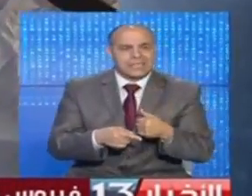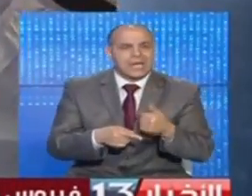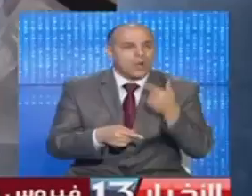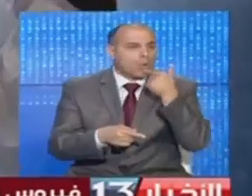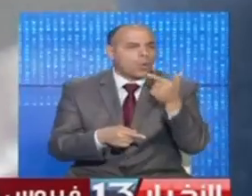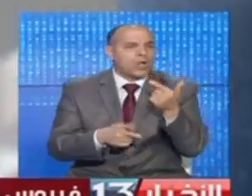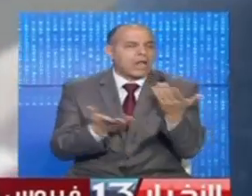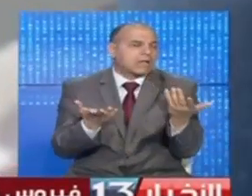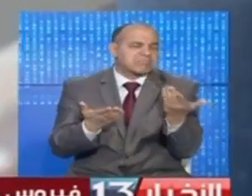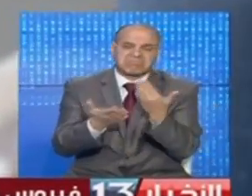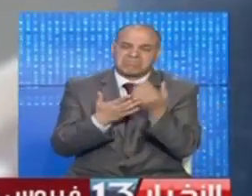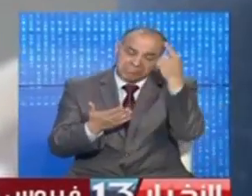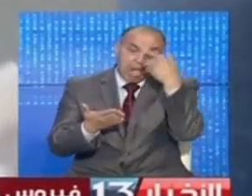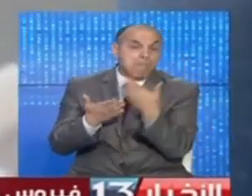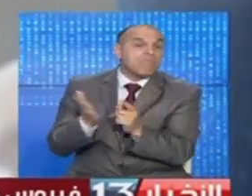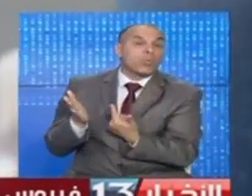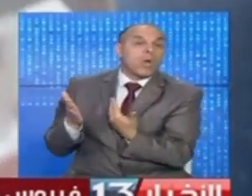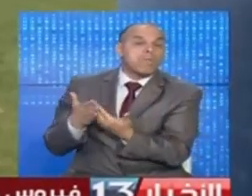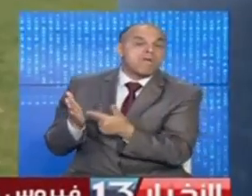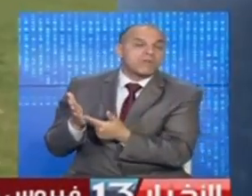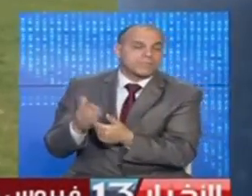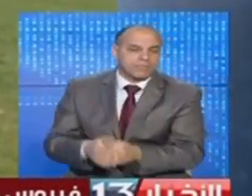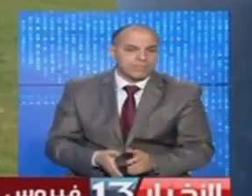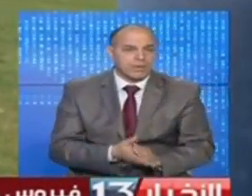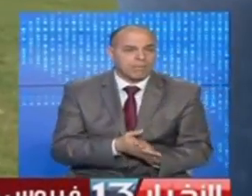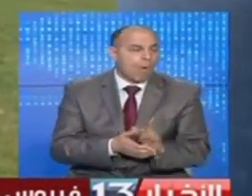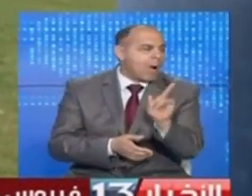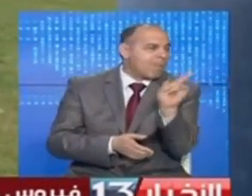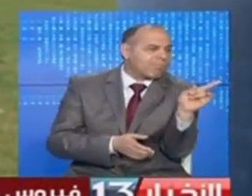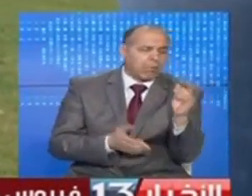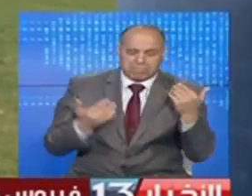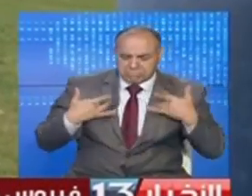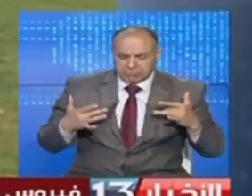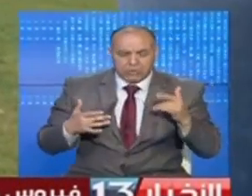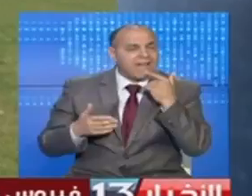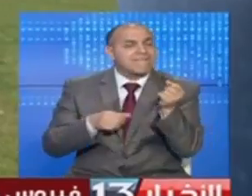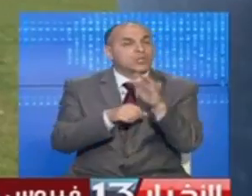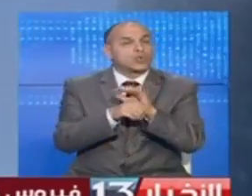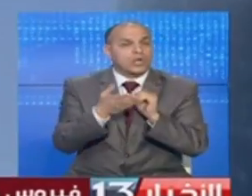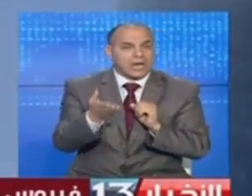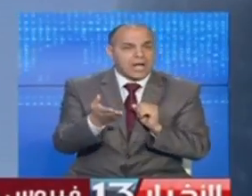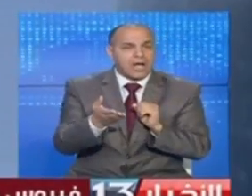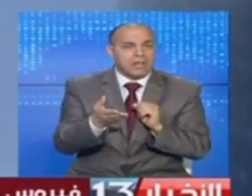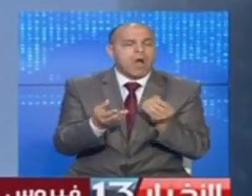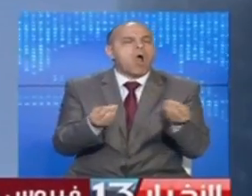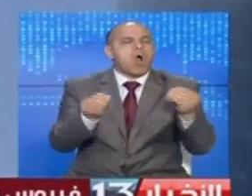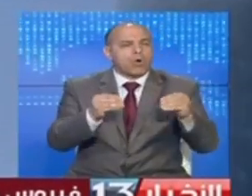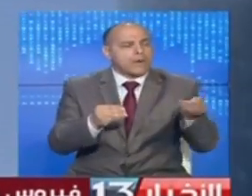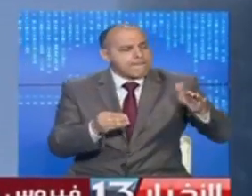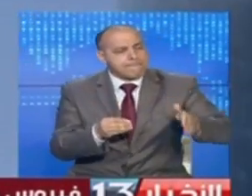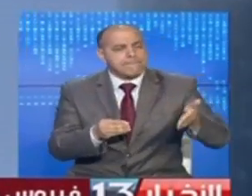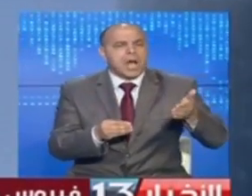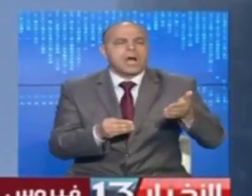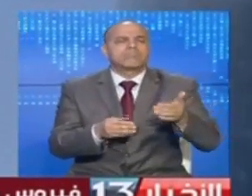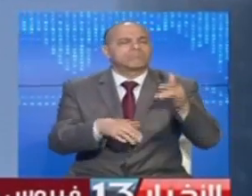مجرد تكهنات دون أدلة. وبين الاتهام والنفي يوصل فيروس كورونا حصد المزيد من الأرواح